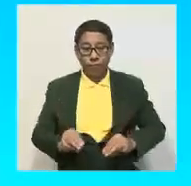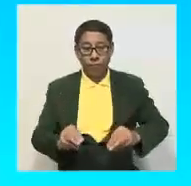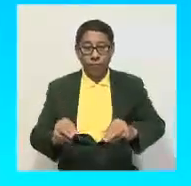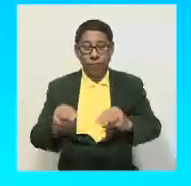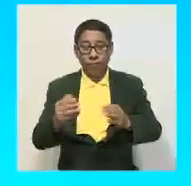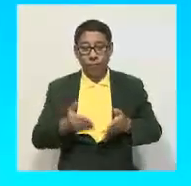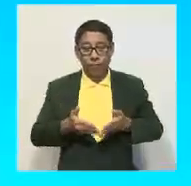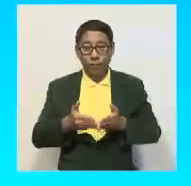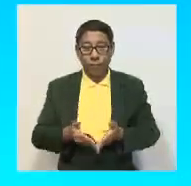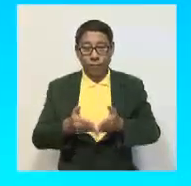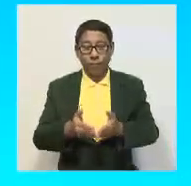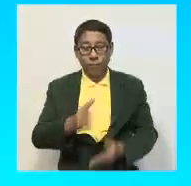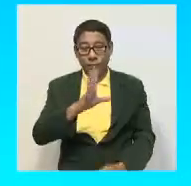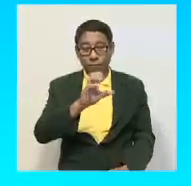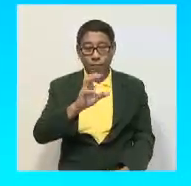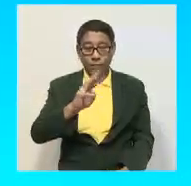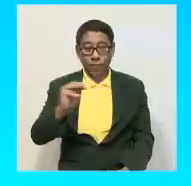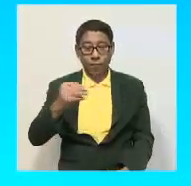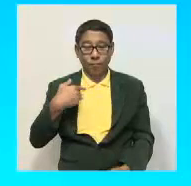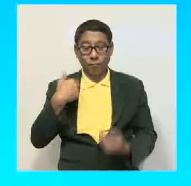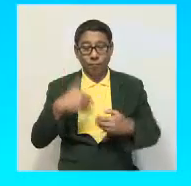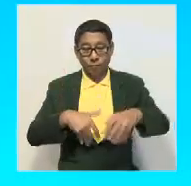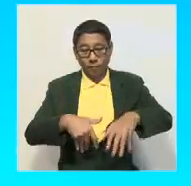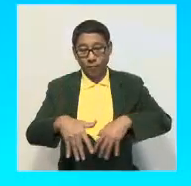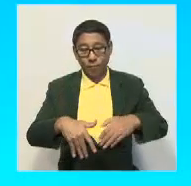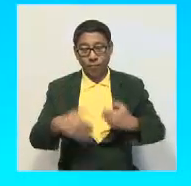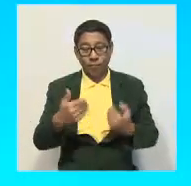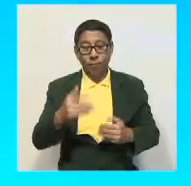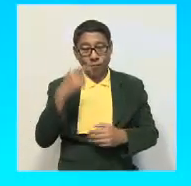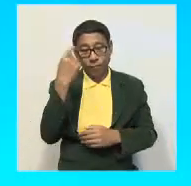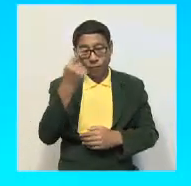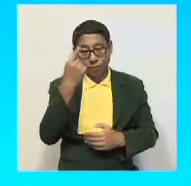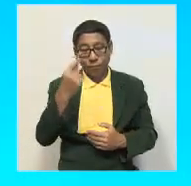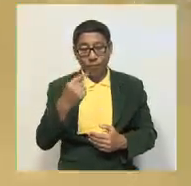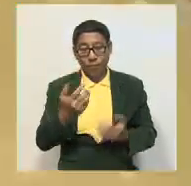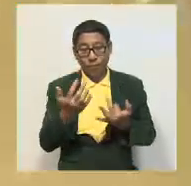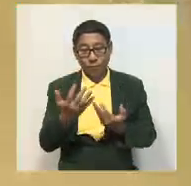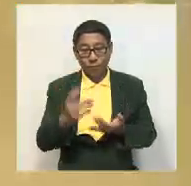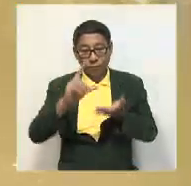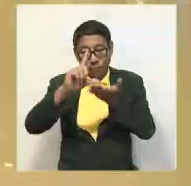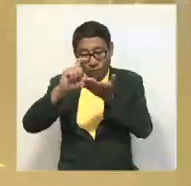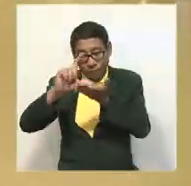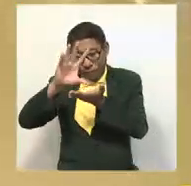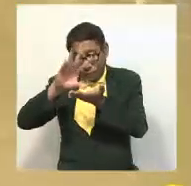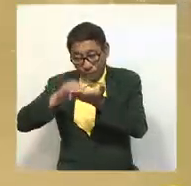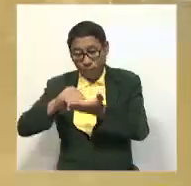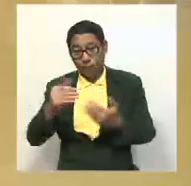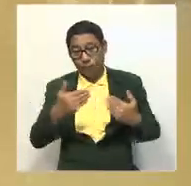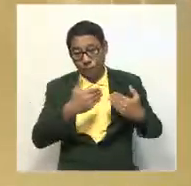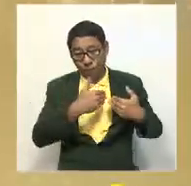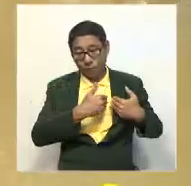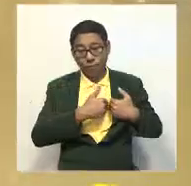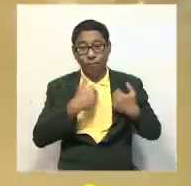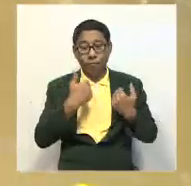เรือเคลื่อนผ่านระยะทางกว่า500เมตรก็มีประชาชนนักท่องเที่ยวมารอเก็บภาพความประทับใจกันอย่